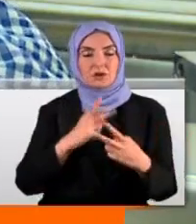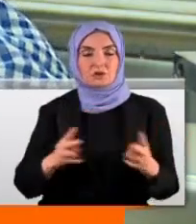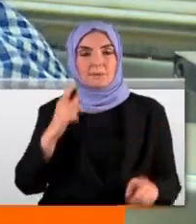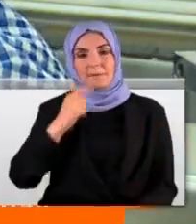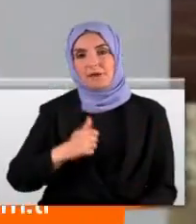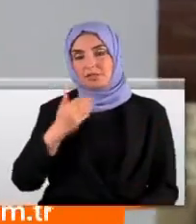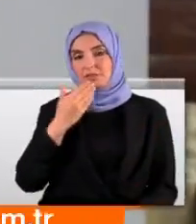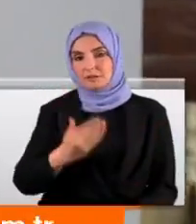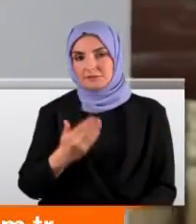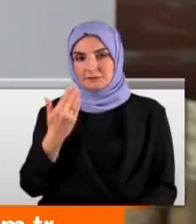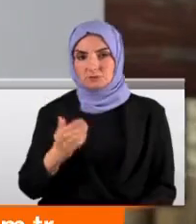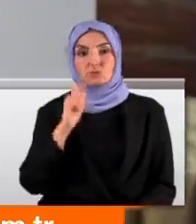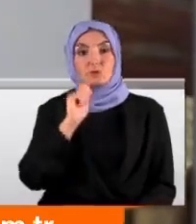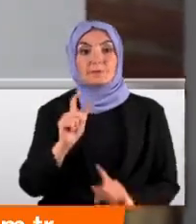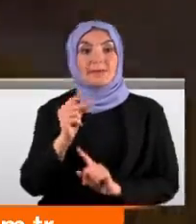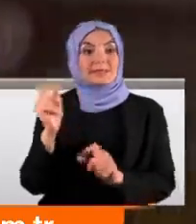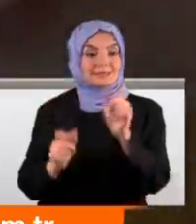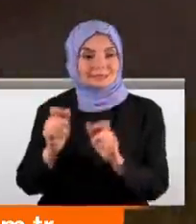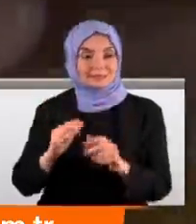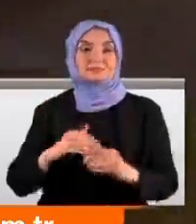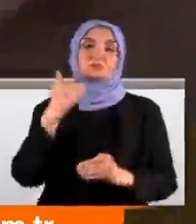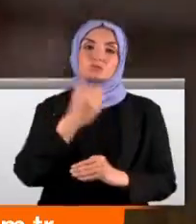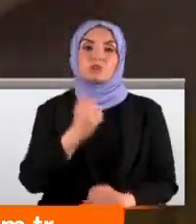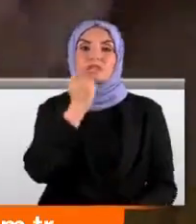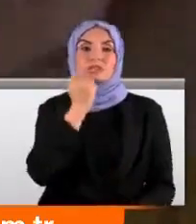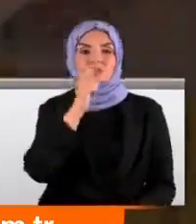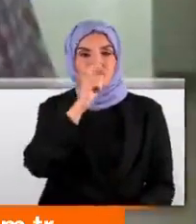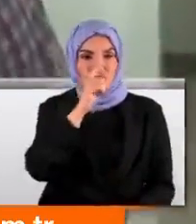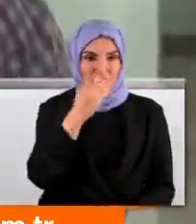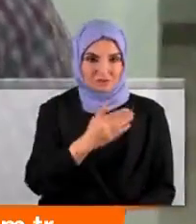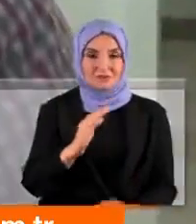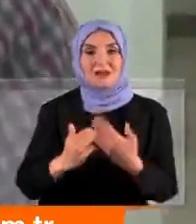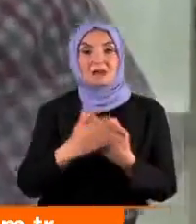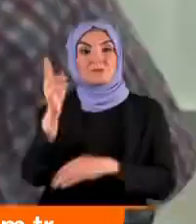Sözleşmelilerin hemen ardından geçici işçiler ve taşeron işçilerin durumu da ele alınacak.